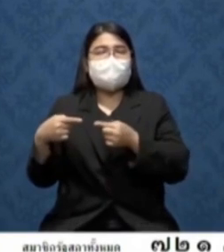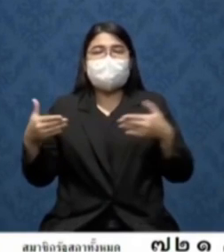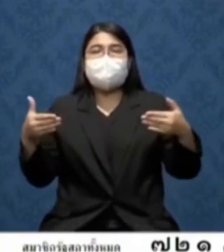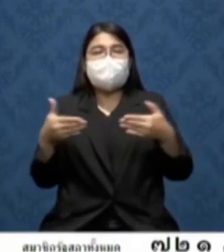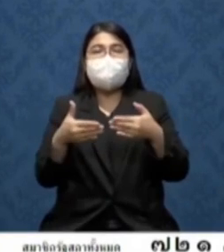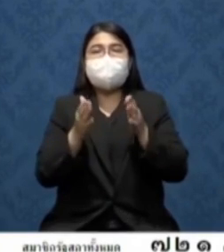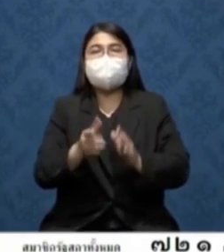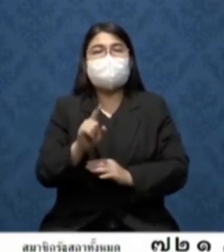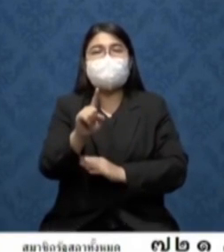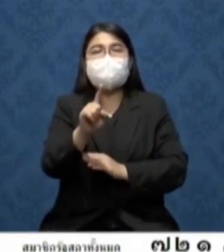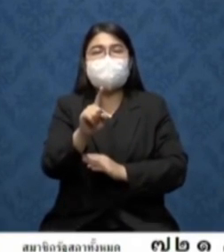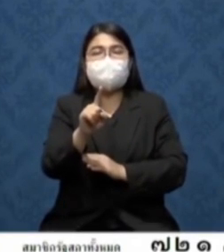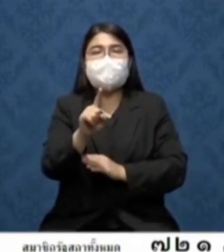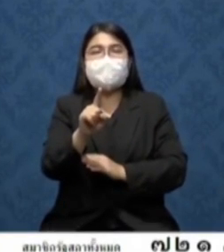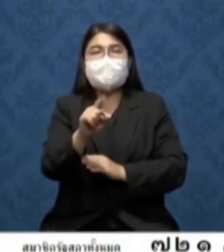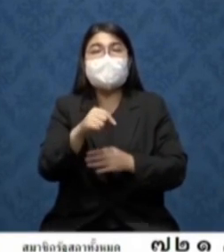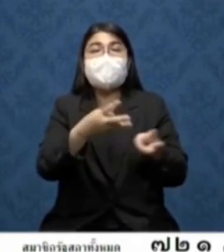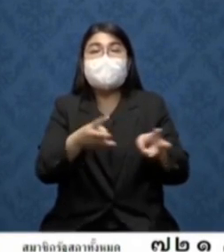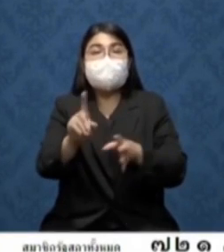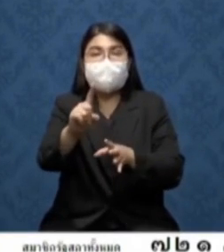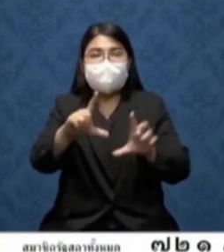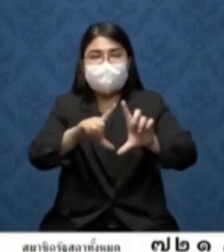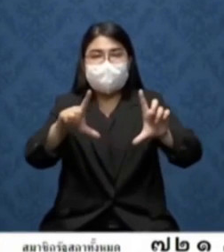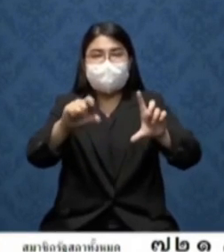นั่นก็คือบัตรเลือกตั้ง